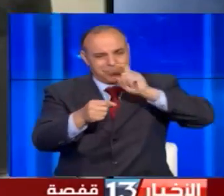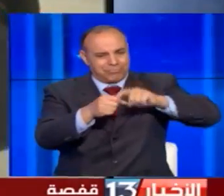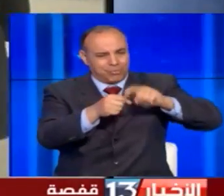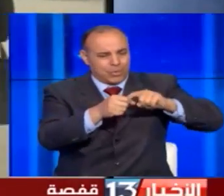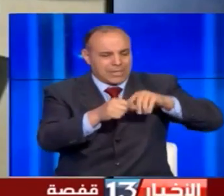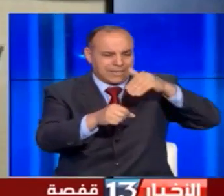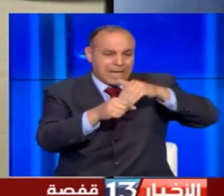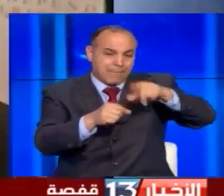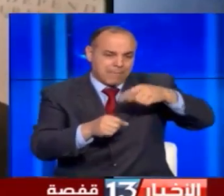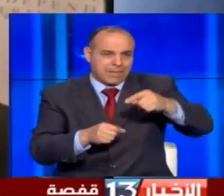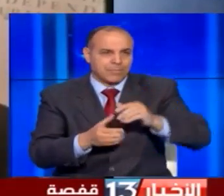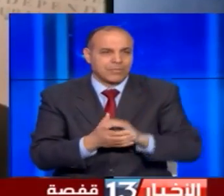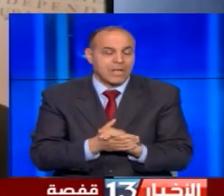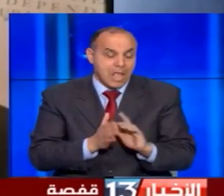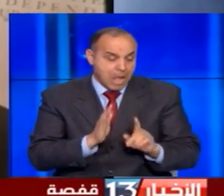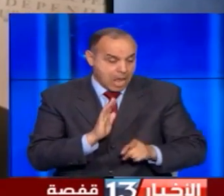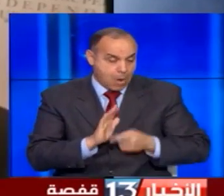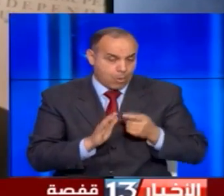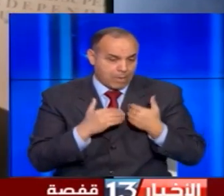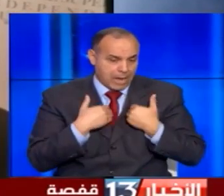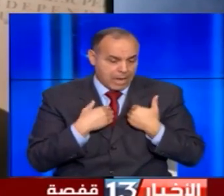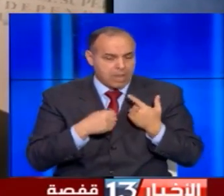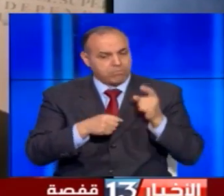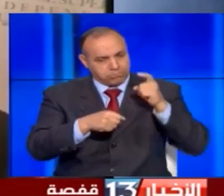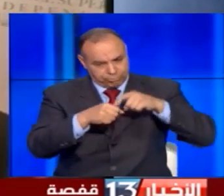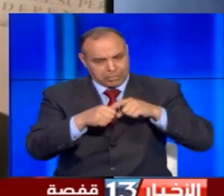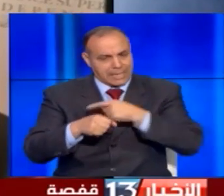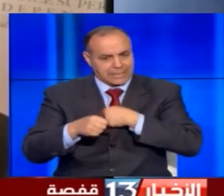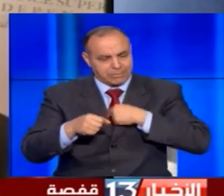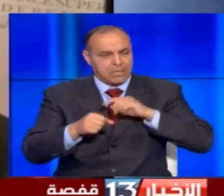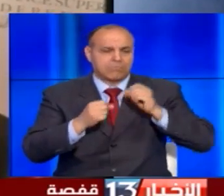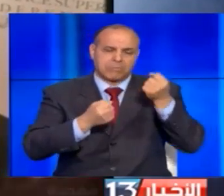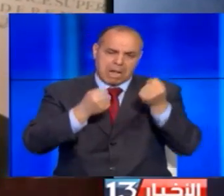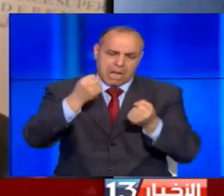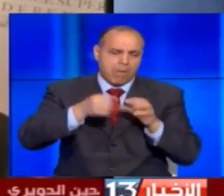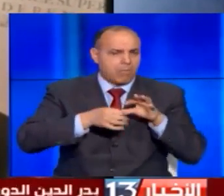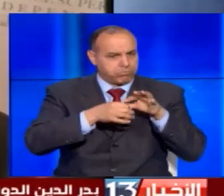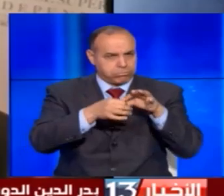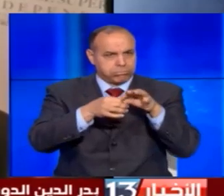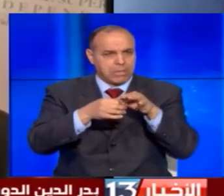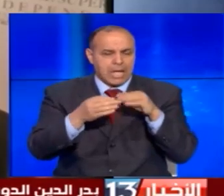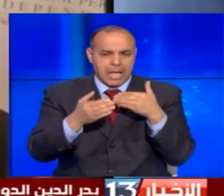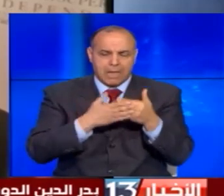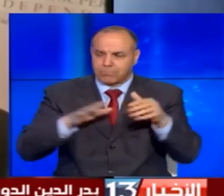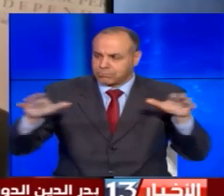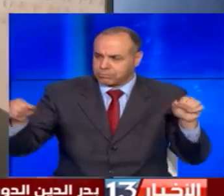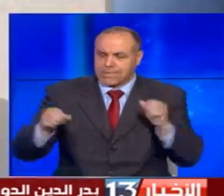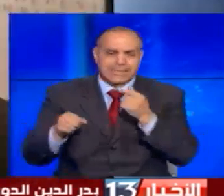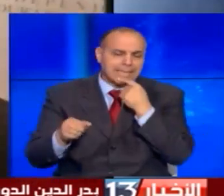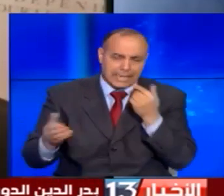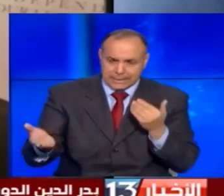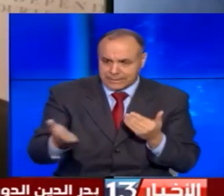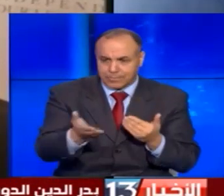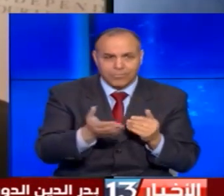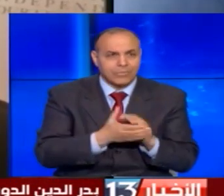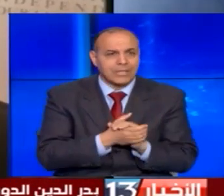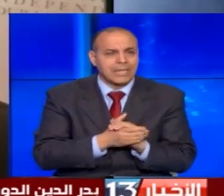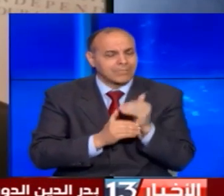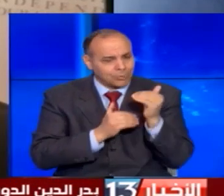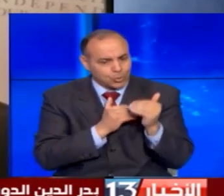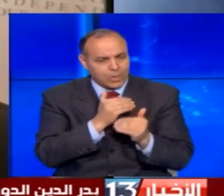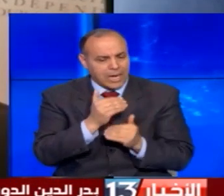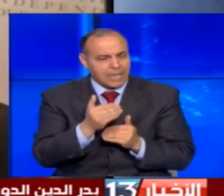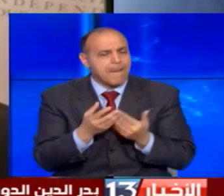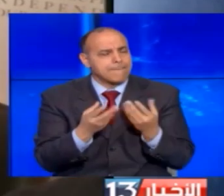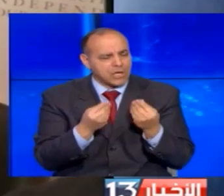الانتخابي القادم. أول مرة معناها تسجيل يكون متنقل ونمشي ونقربوا للعباد ونسهلوا لهم، قاعدين نتقدموا قاعدين